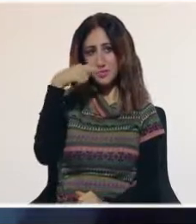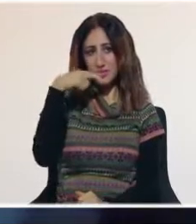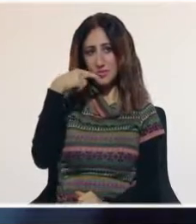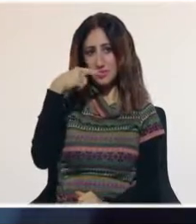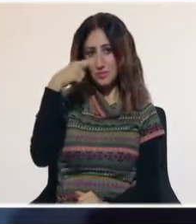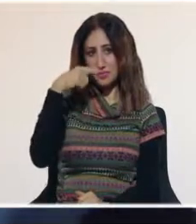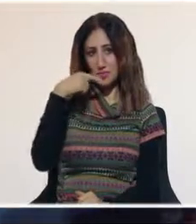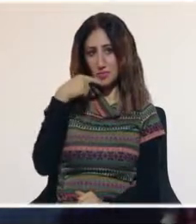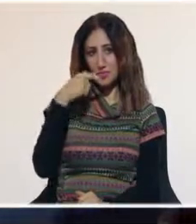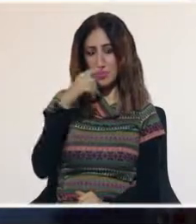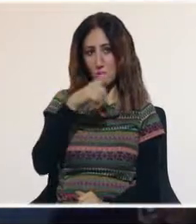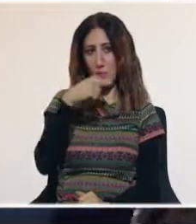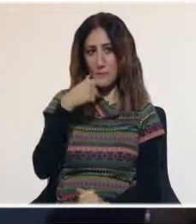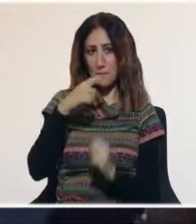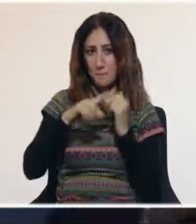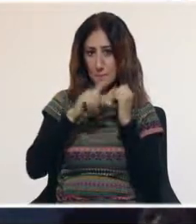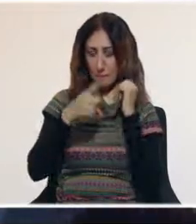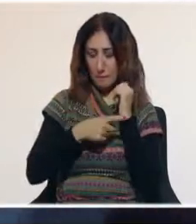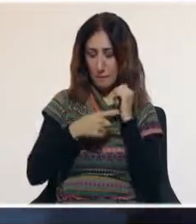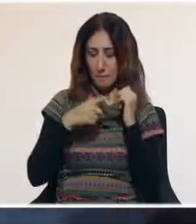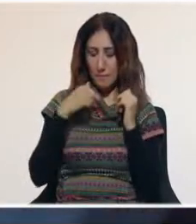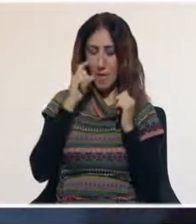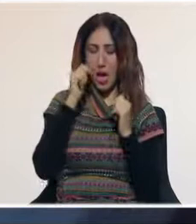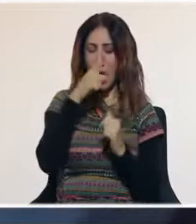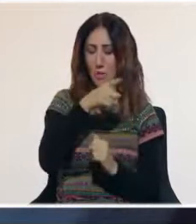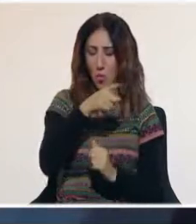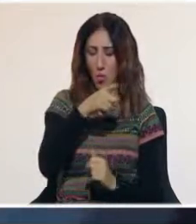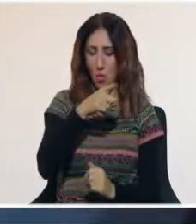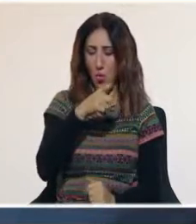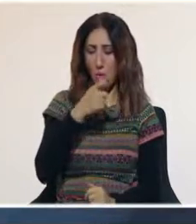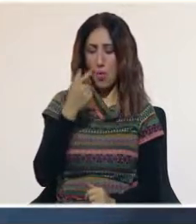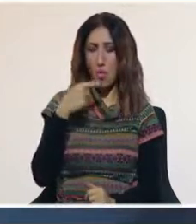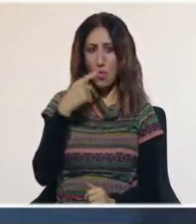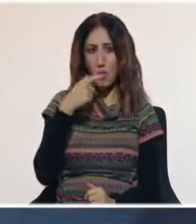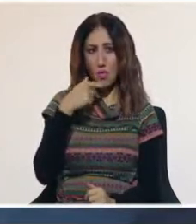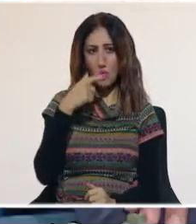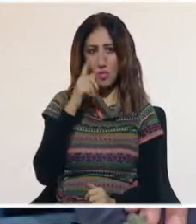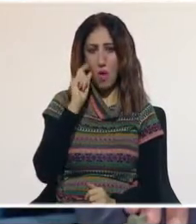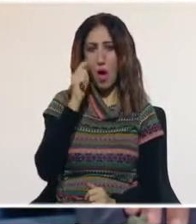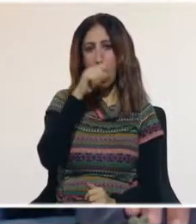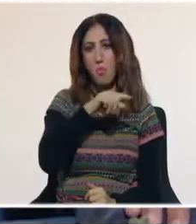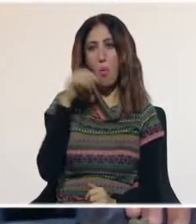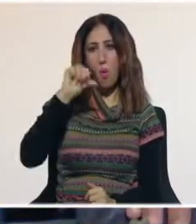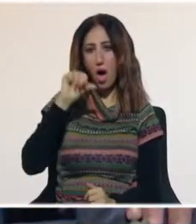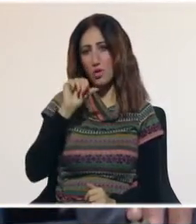فوق هتنزل في عبهم، وانت فوق تحت هتنزل في حجرهم. هو ابوهم، انت طلع نزل شمال يمين، هو ابوهم.